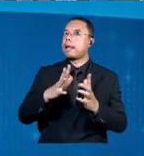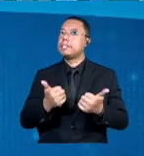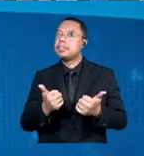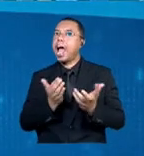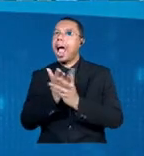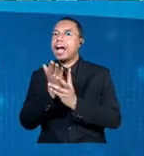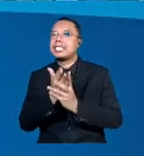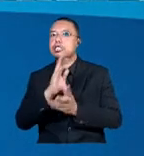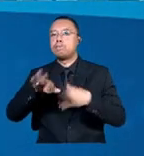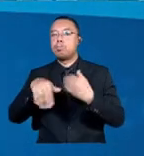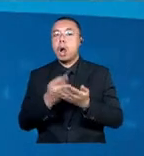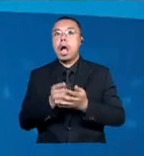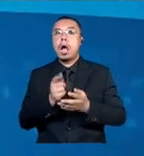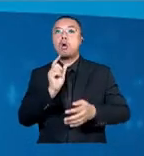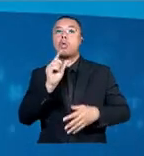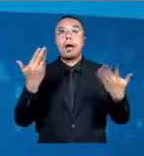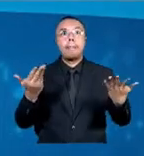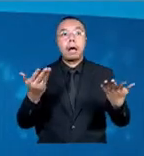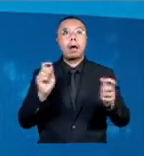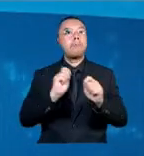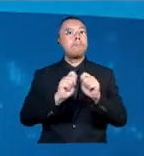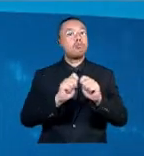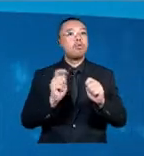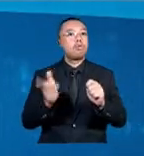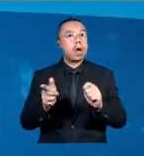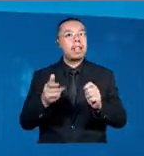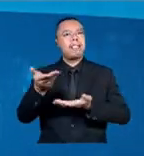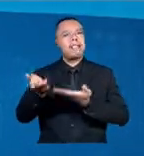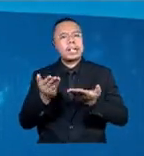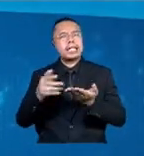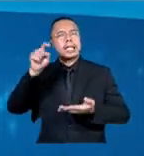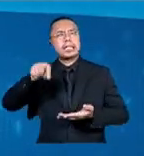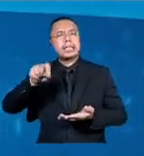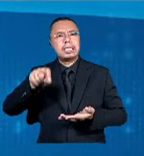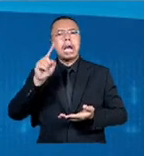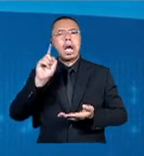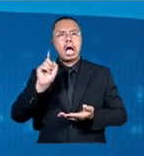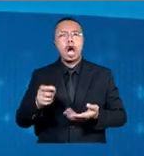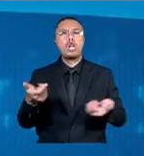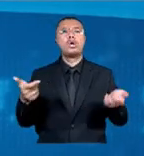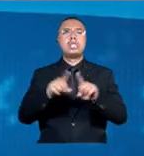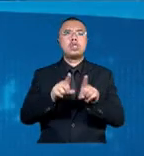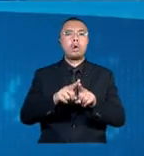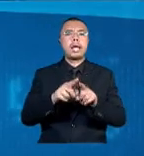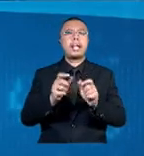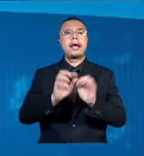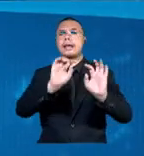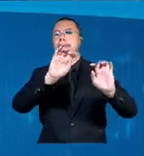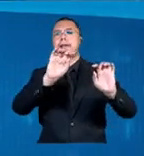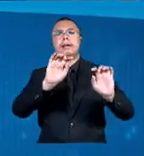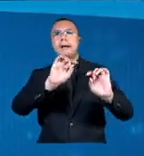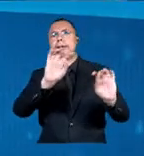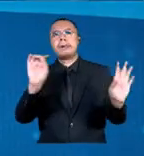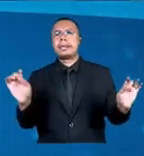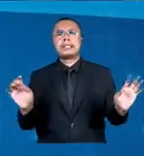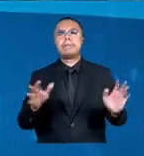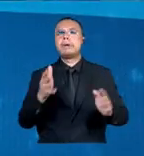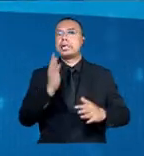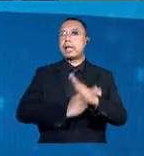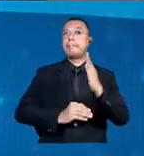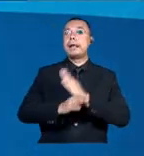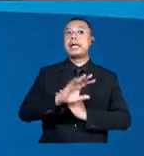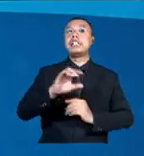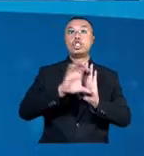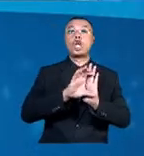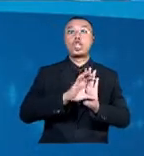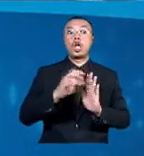inklusif. Karena untuk membentuk fasilitas ini itu disesuaikan dengan ragam penyandang disabilitas. Seperti kita